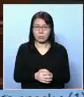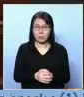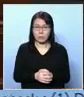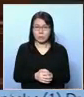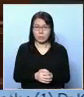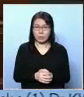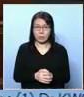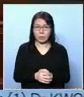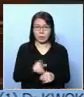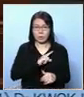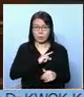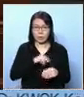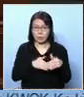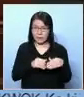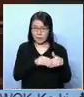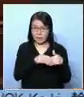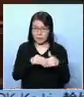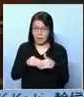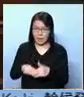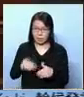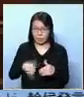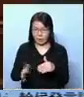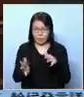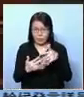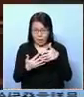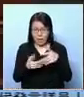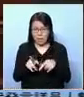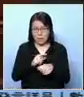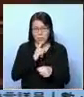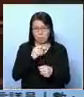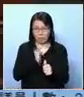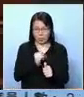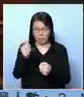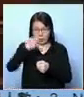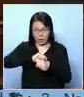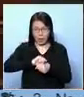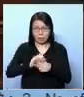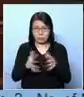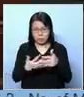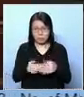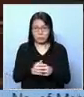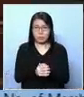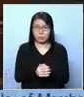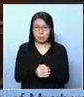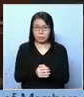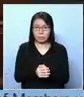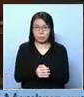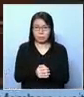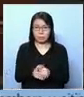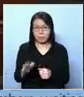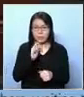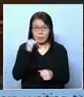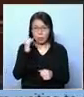那個囚室嘅時候咧，都被加監咁。咁但係喂大佬，嗰度唔係去希爾頓，